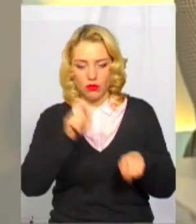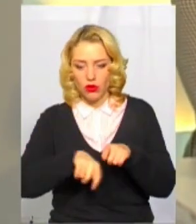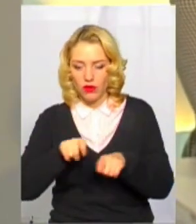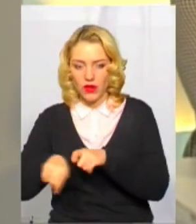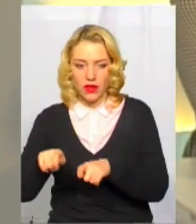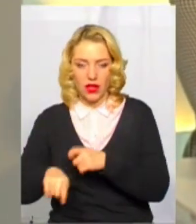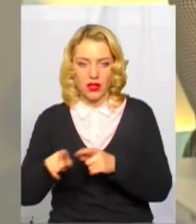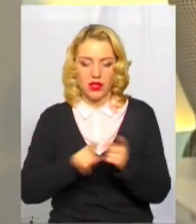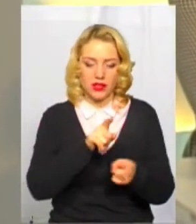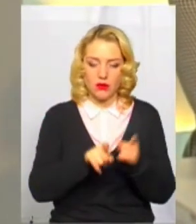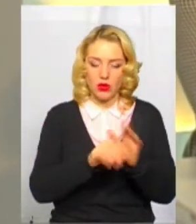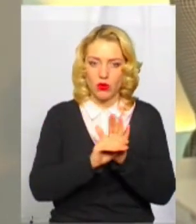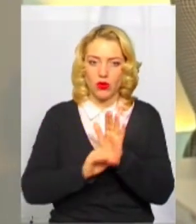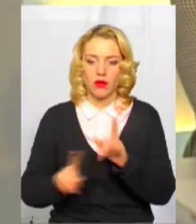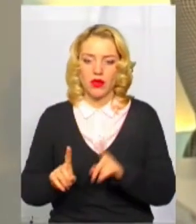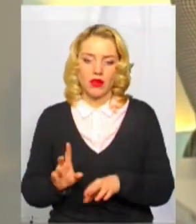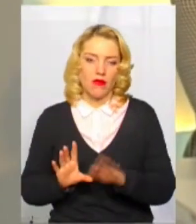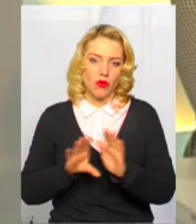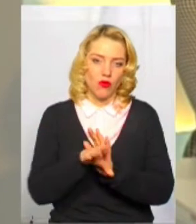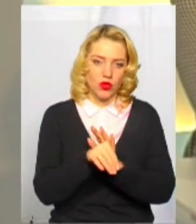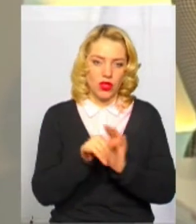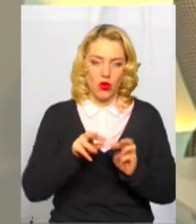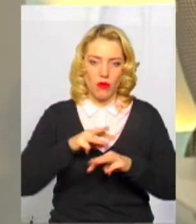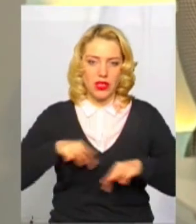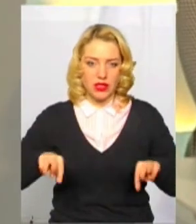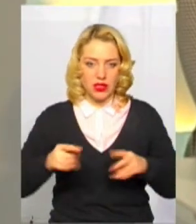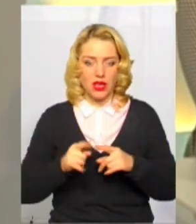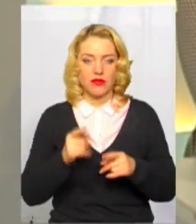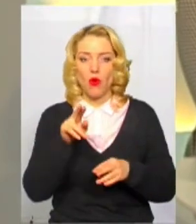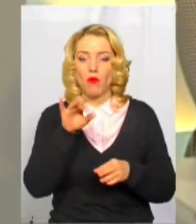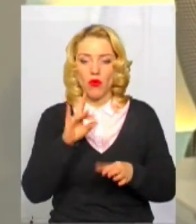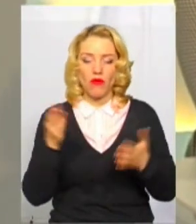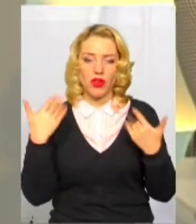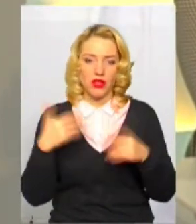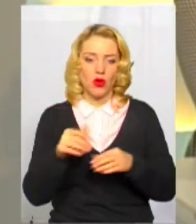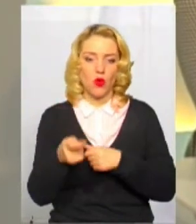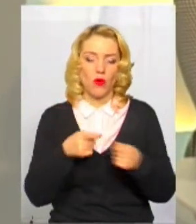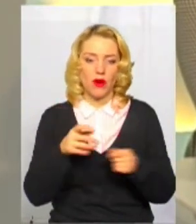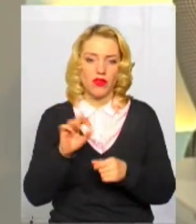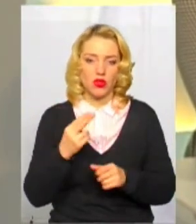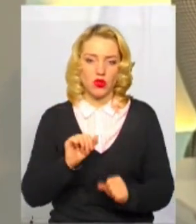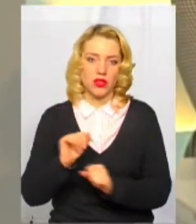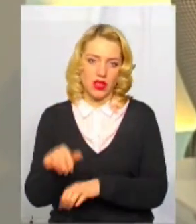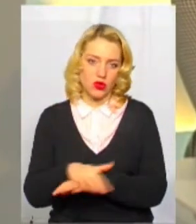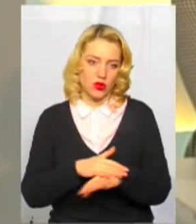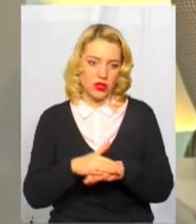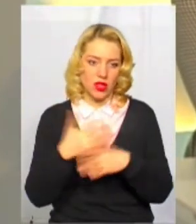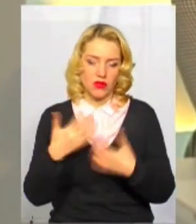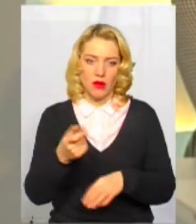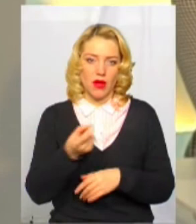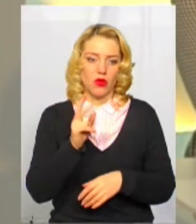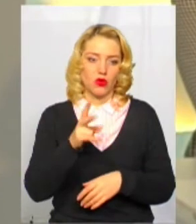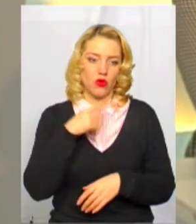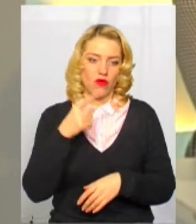провіряли ті зміни в програмі, які проводили міністерство. Тобто про вихідні в управлінні соціального захисту населення, я думаю, що вже мало